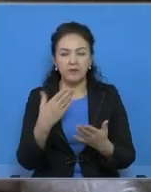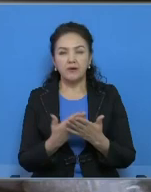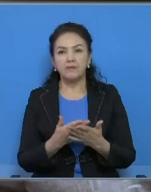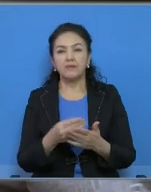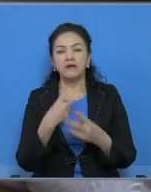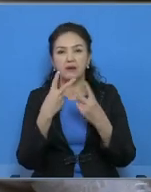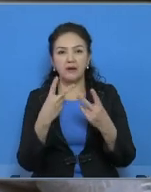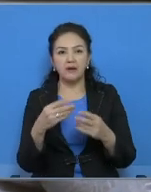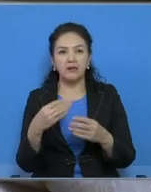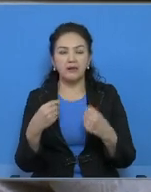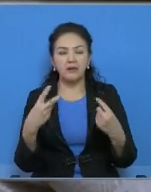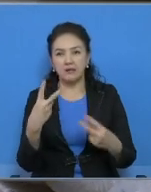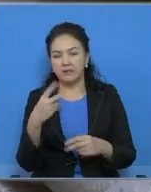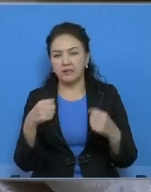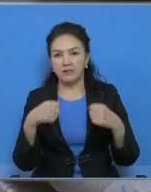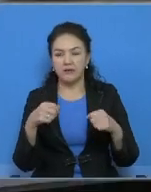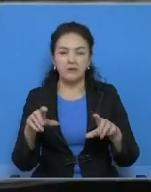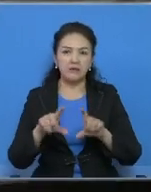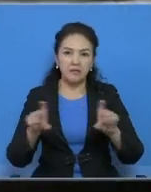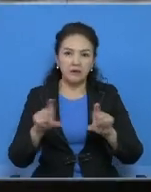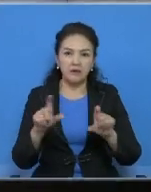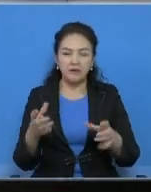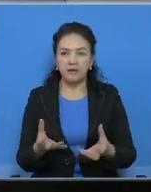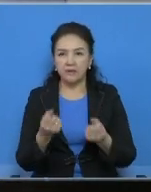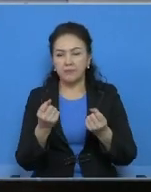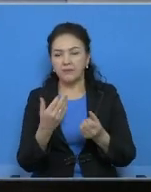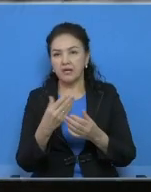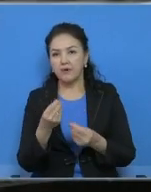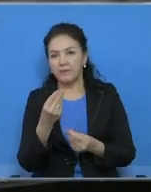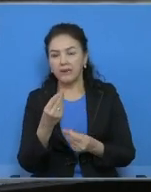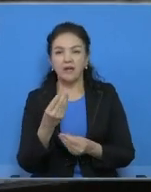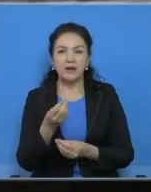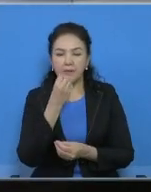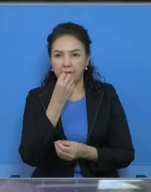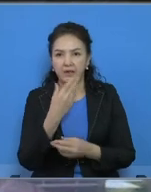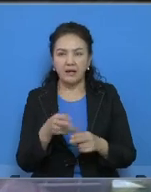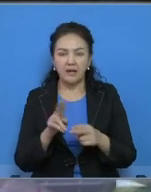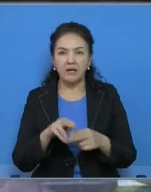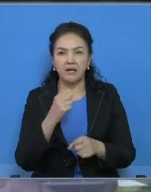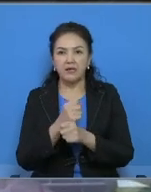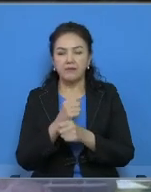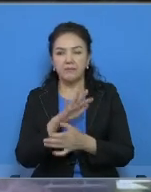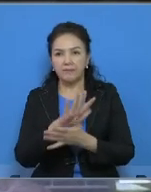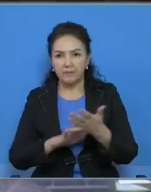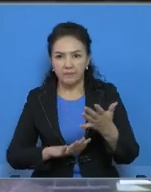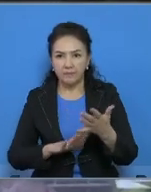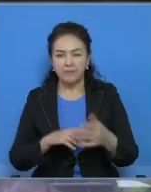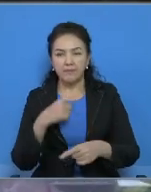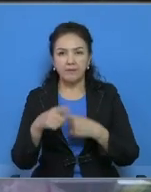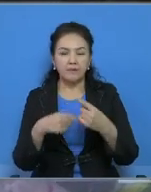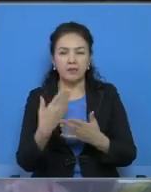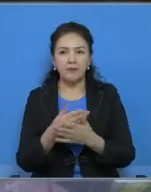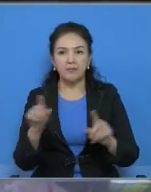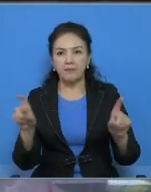рейд показывает, что две торговые сети, которые мы посетили, поддерживают средние цены на продукты питания. Эта работа будет продолжаться. Следует отметить,